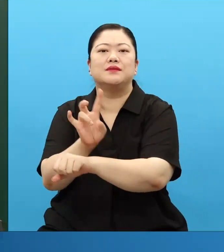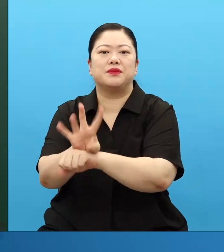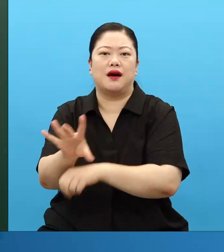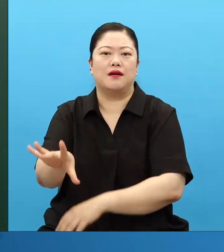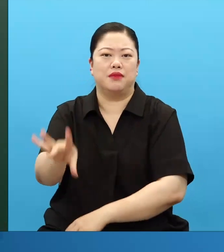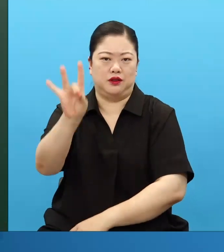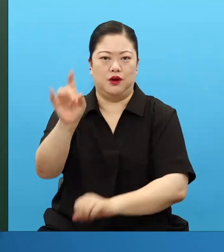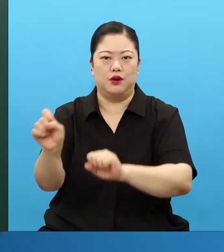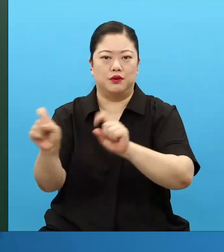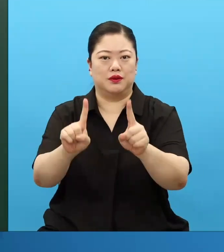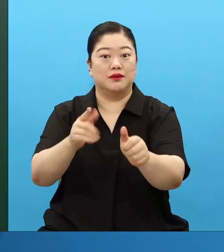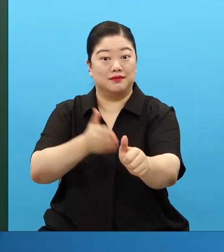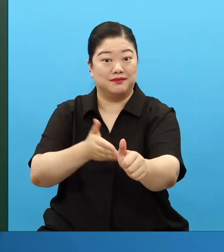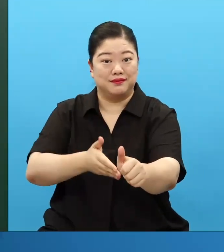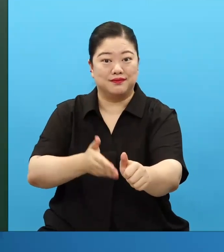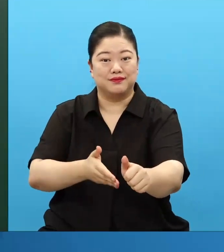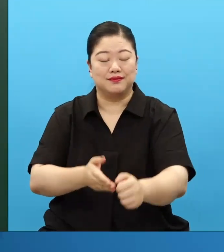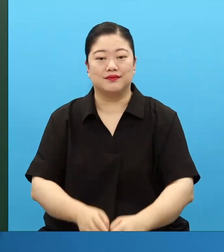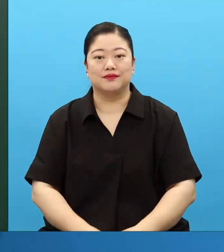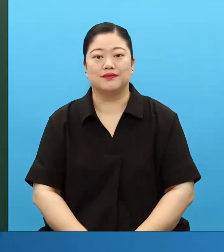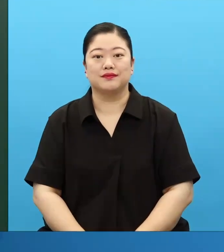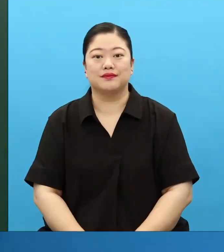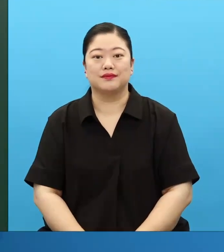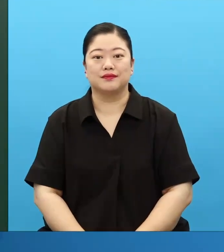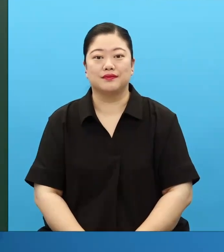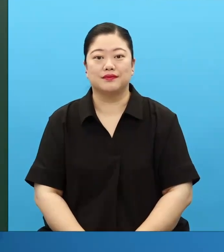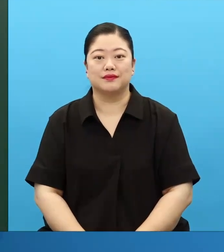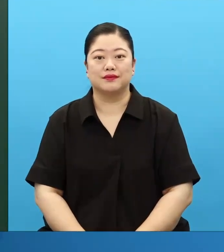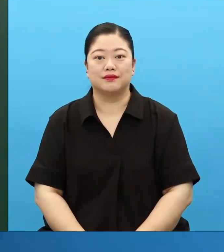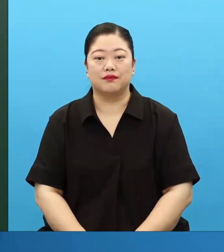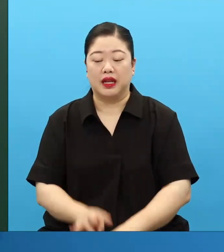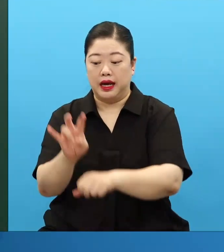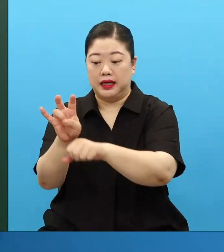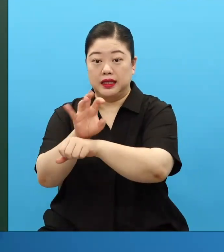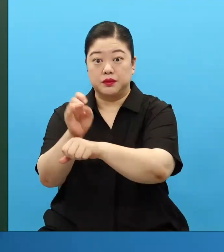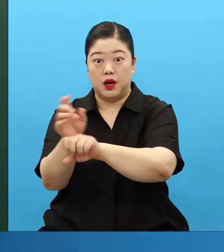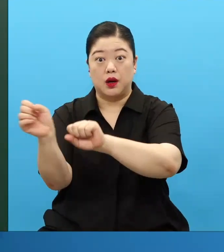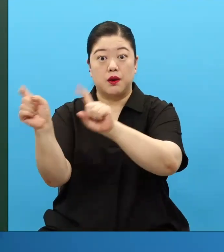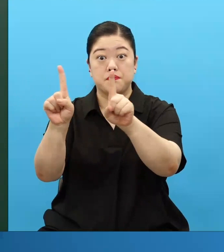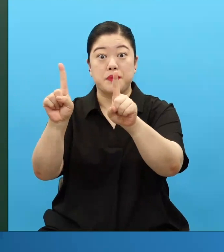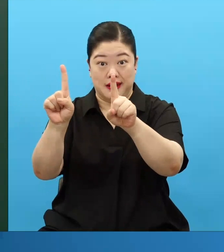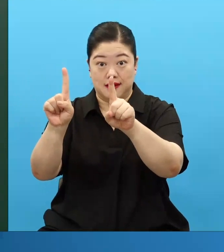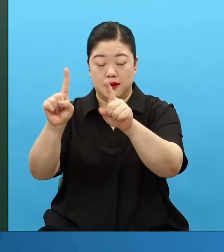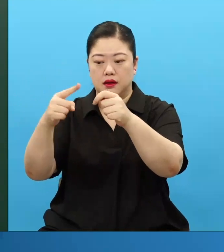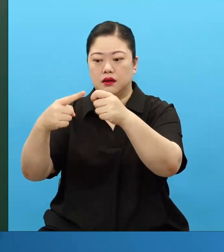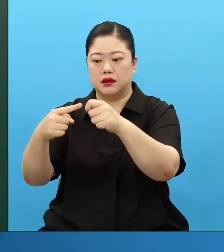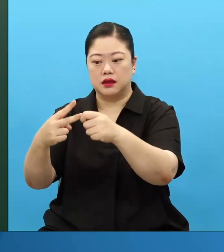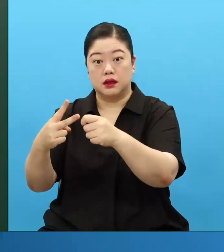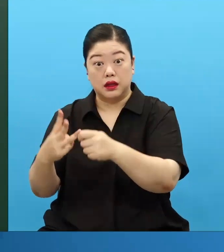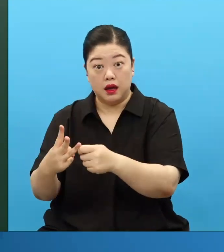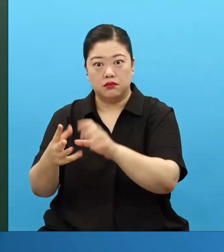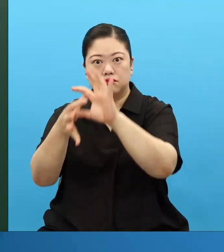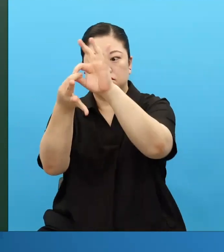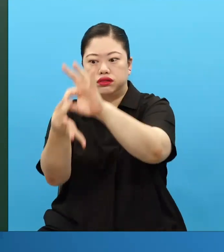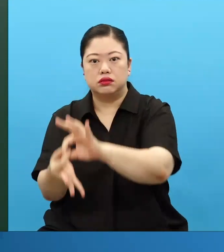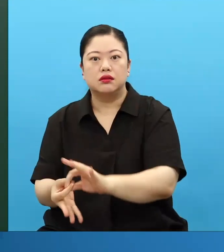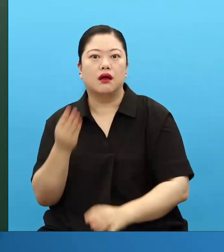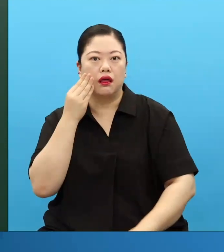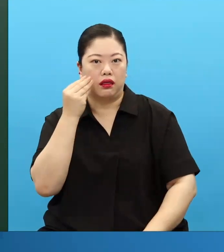so serious inside the church in Corinth. That's why Paul gave this message. 고린도 교회에서 가장 중요한 거는 그 사람들 모였어요. 뭐